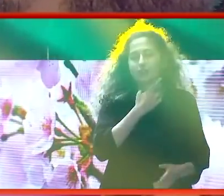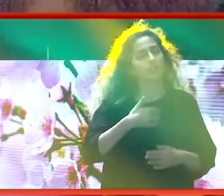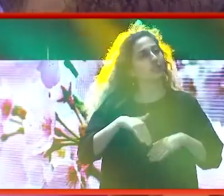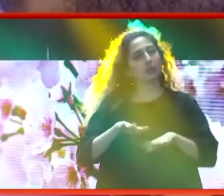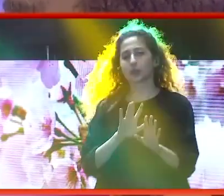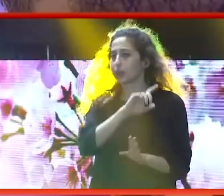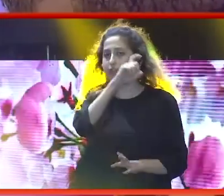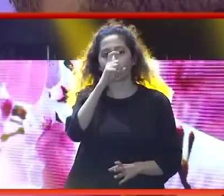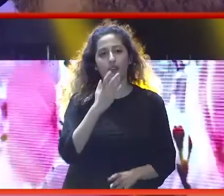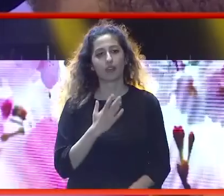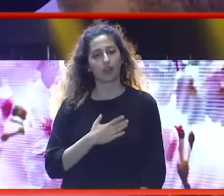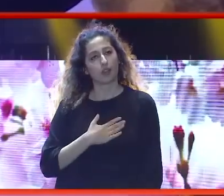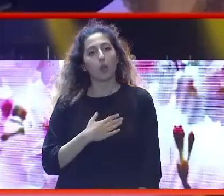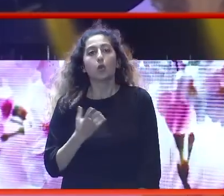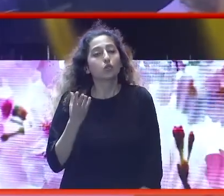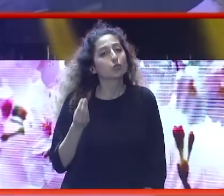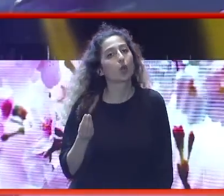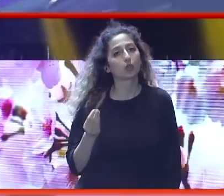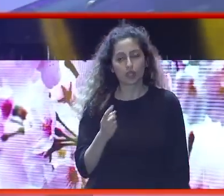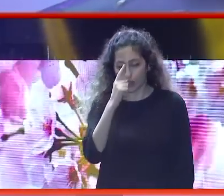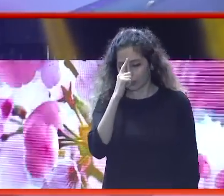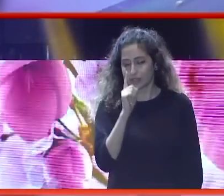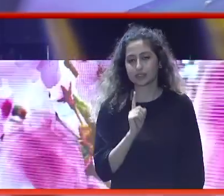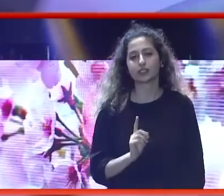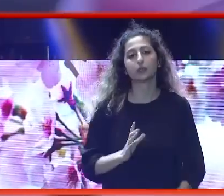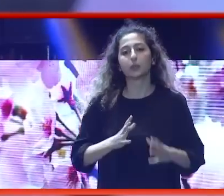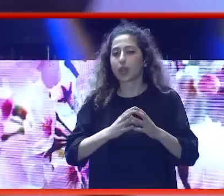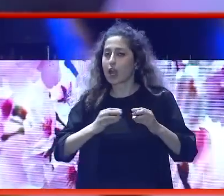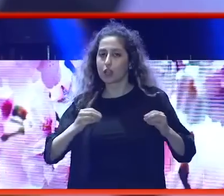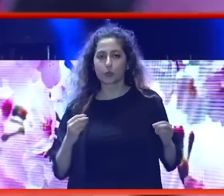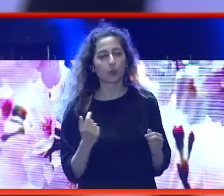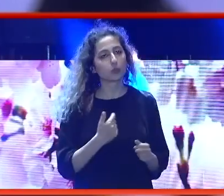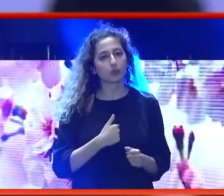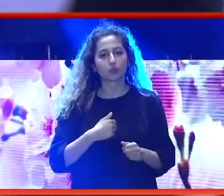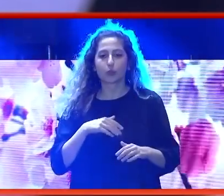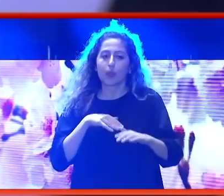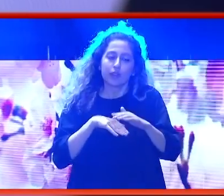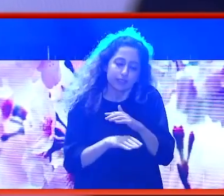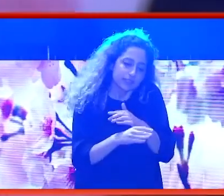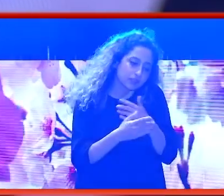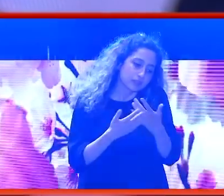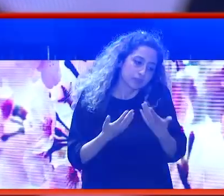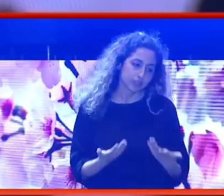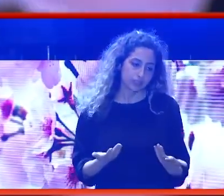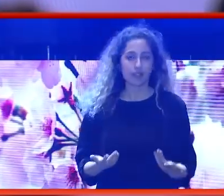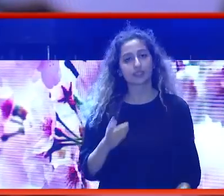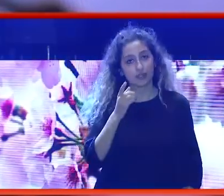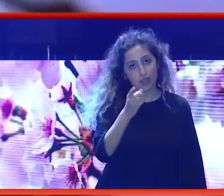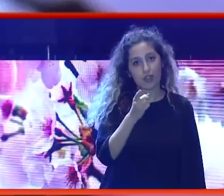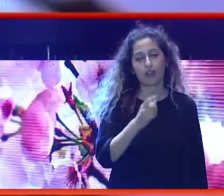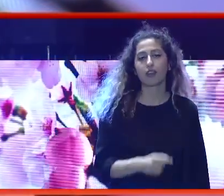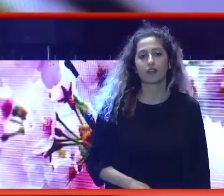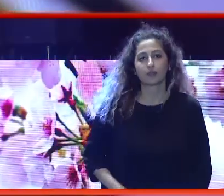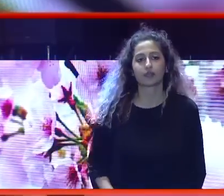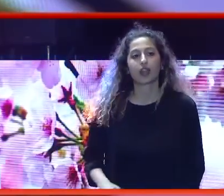yazık değil mi bana? Çok yalnızdım, kaybolmuştum, sığındım işte